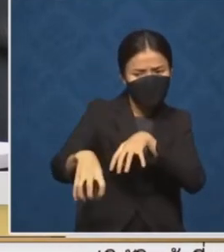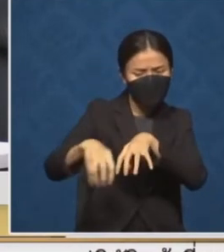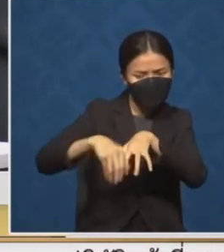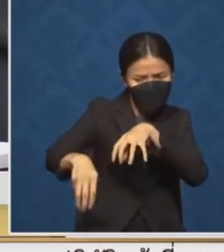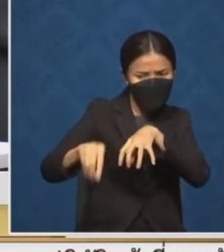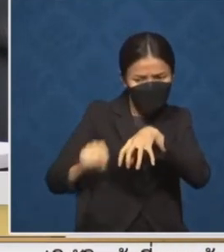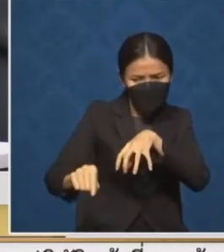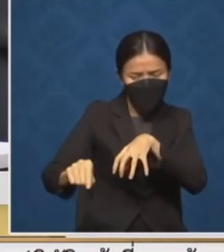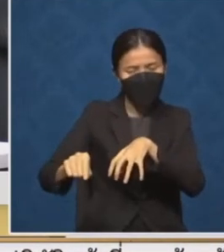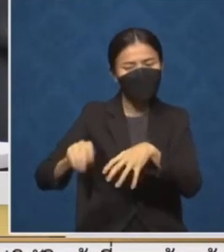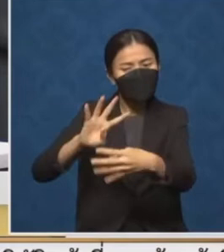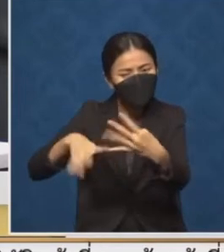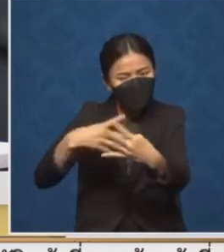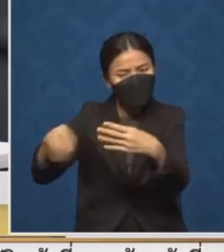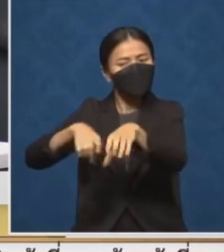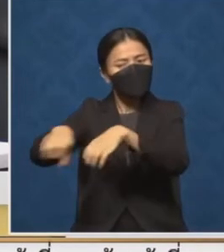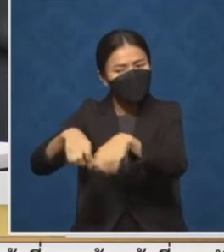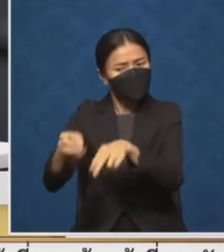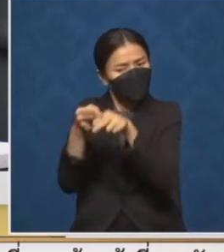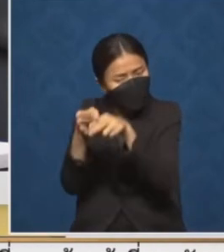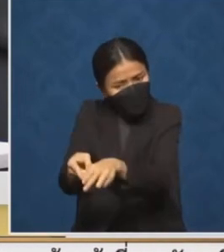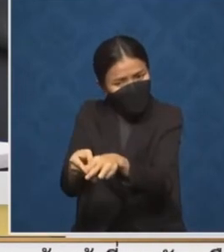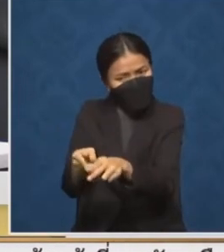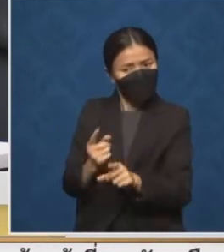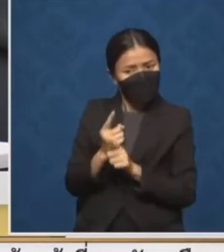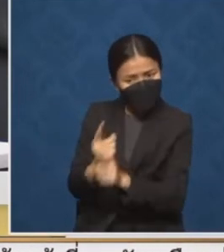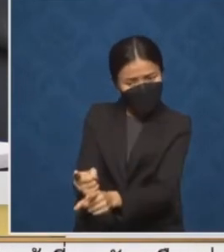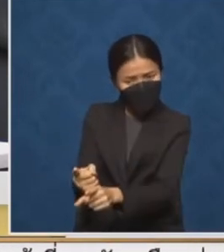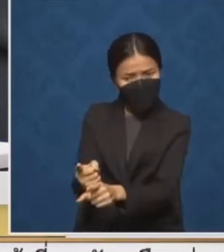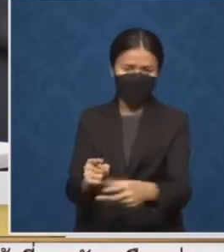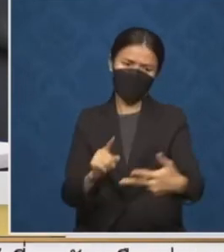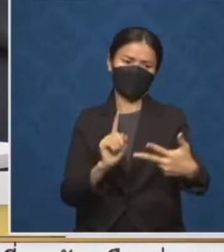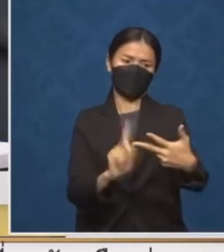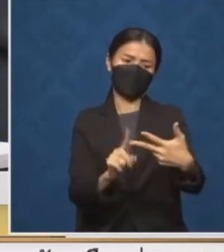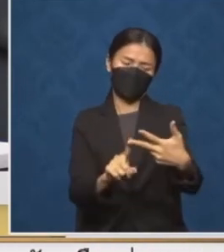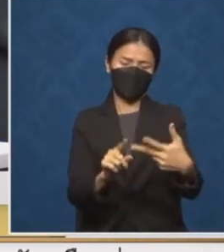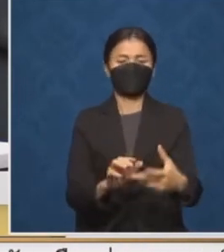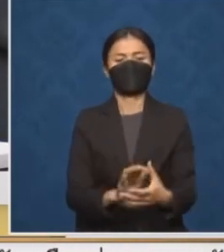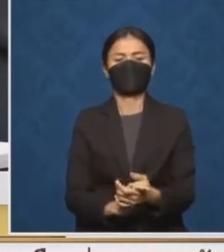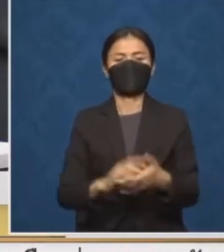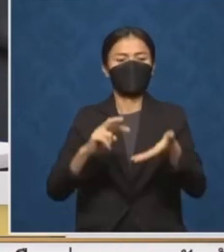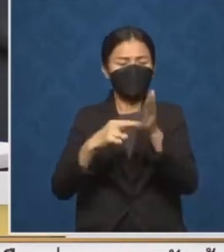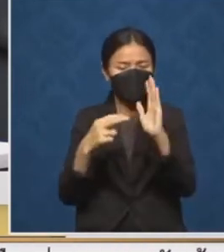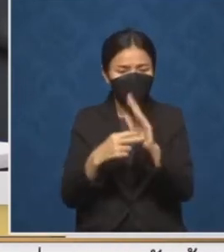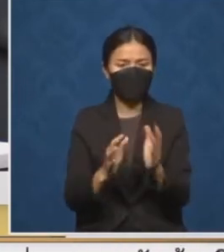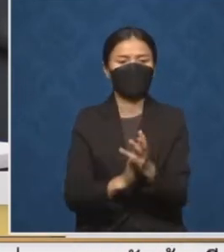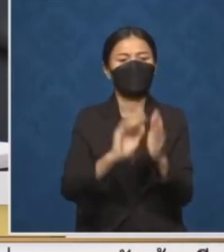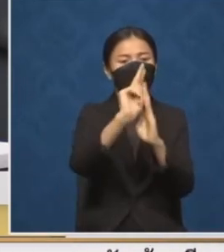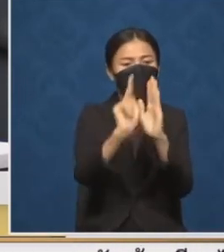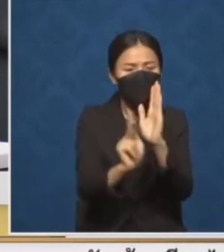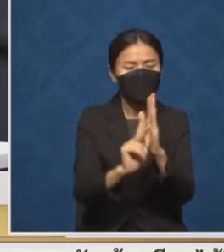ล้วก็วรรคที่สามหรือตามที่จะมีกฎหมายเปลี่ยนแปลงในเรื่องงบประมา